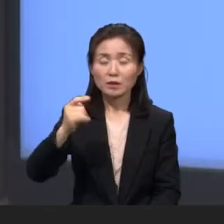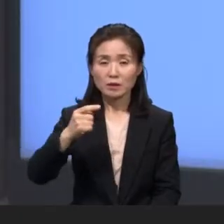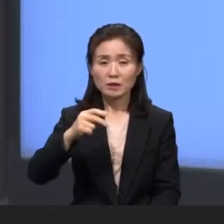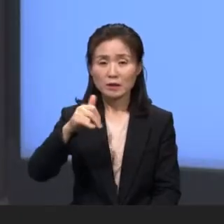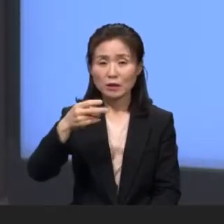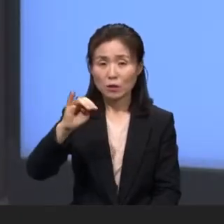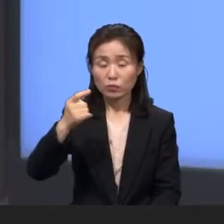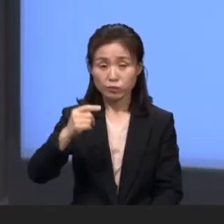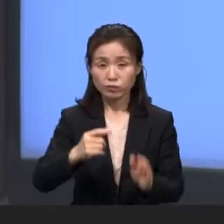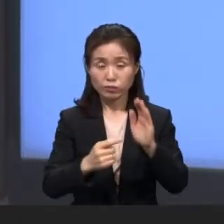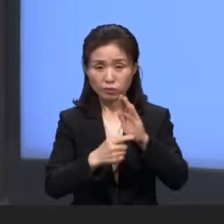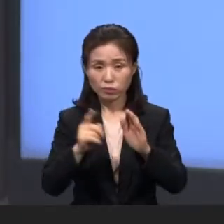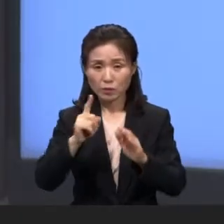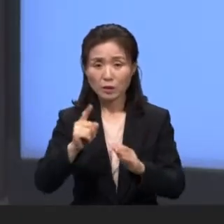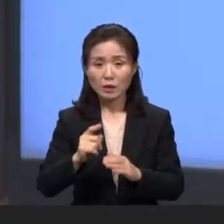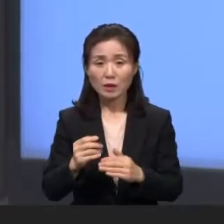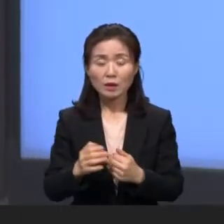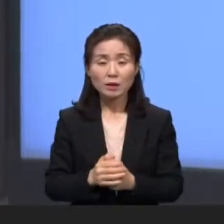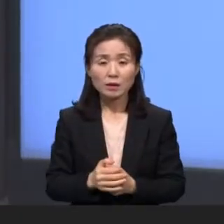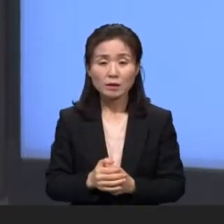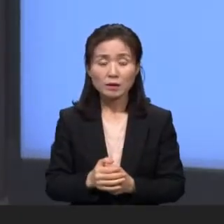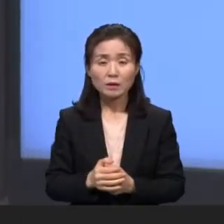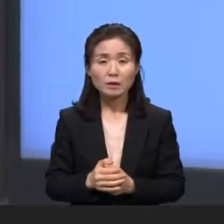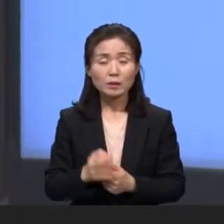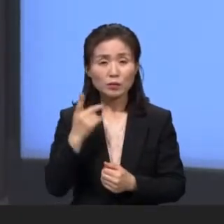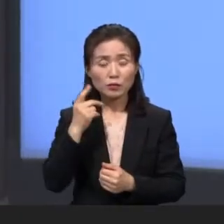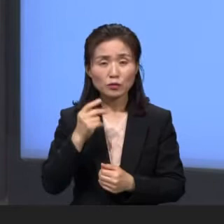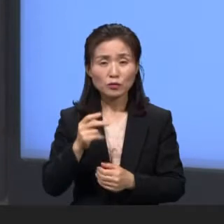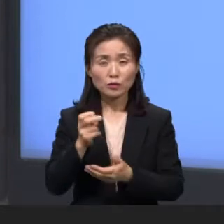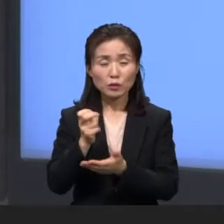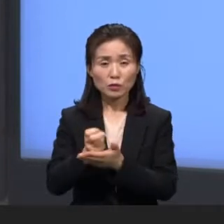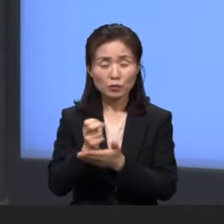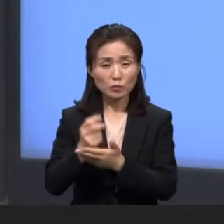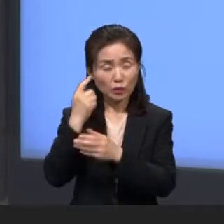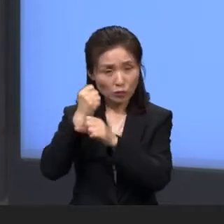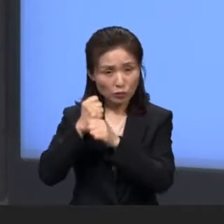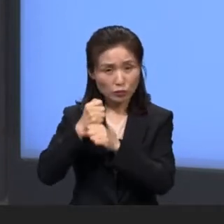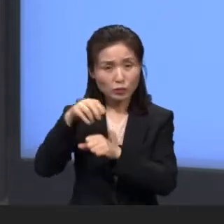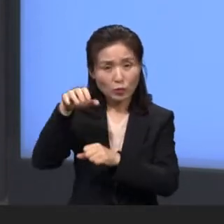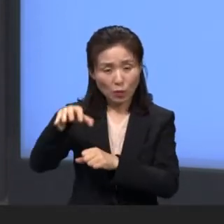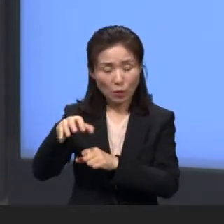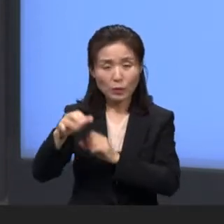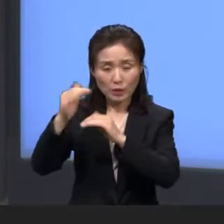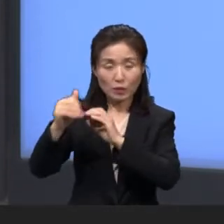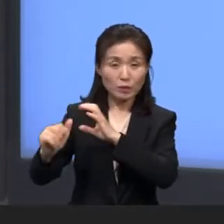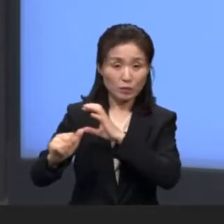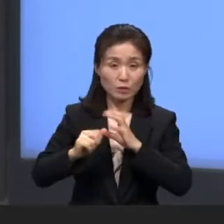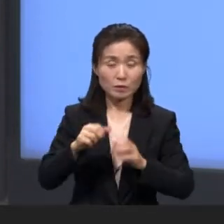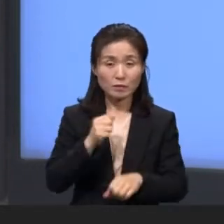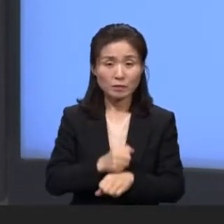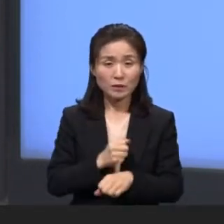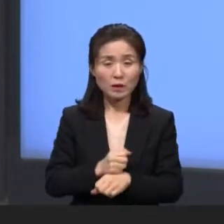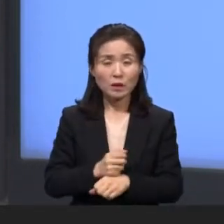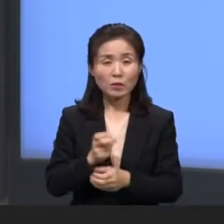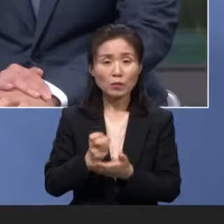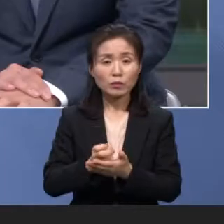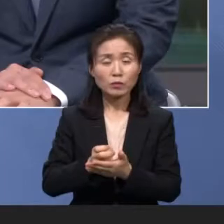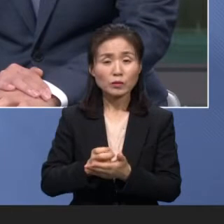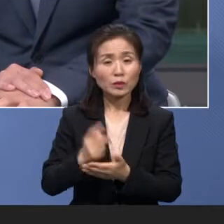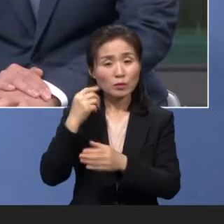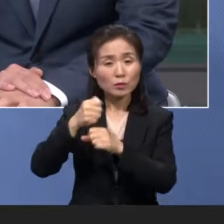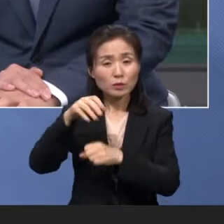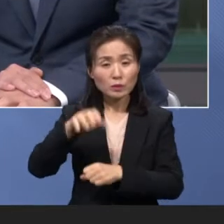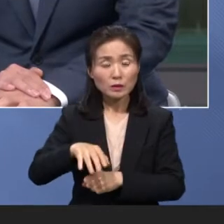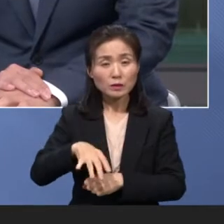아동 성학대 예방 법 을 다루면서 미국 법무 연구소의 연구를 인용 보도했습니다 이 법무 연구소는 초기 대처가